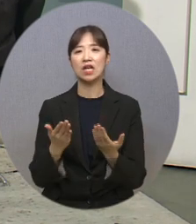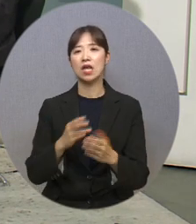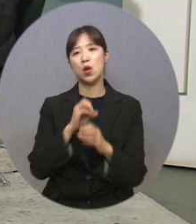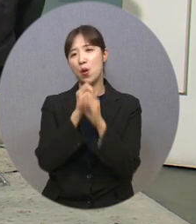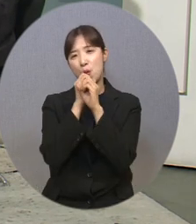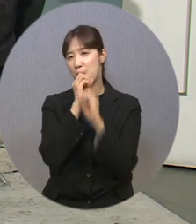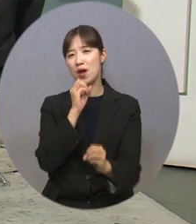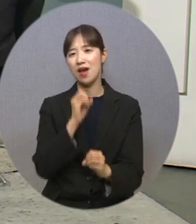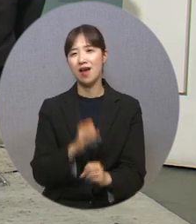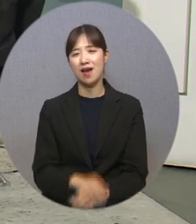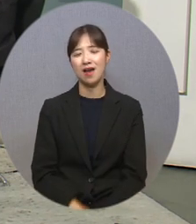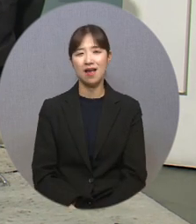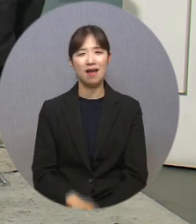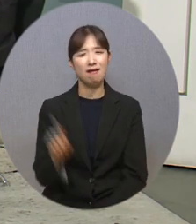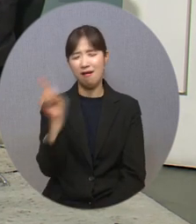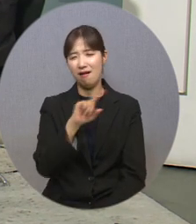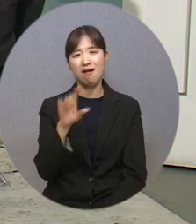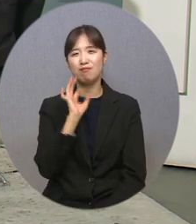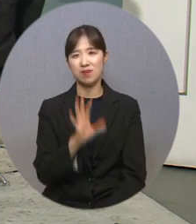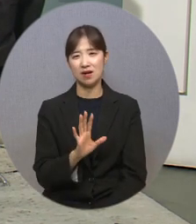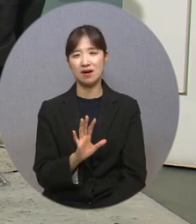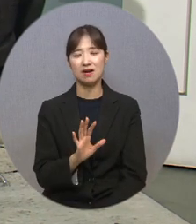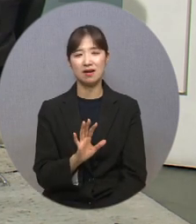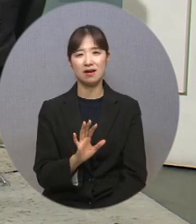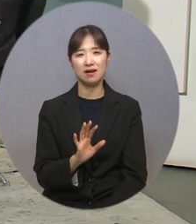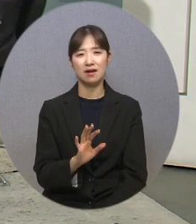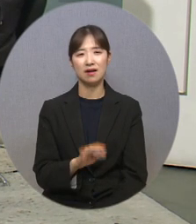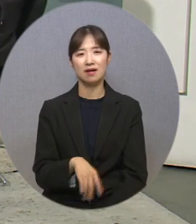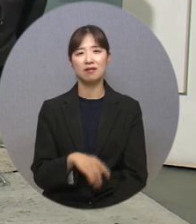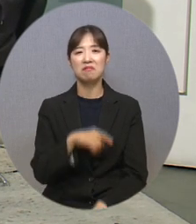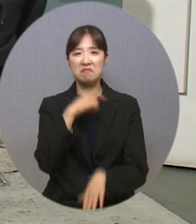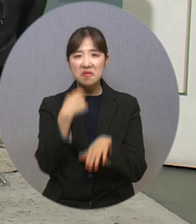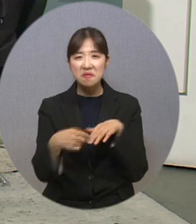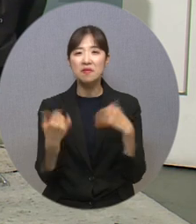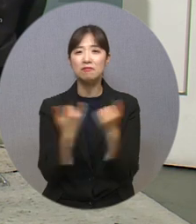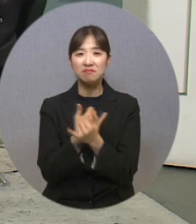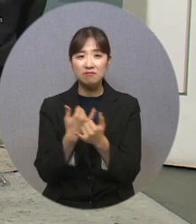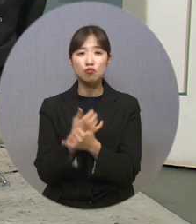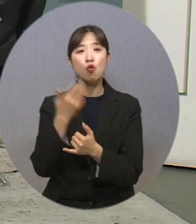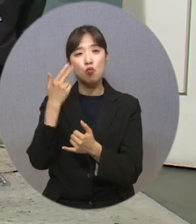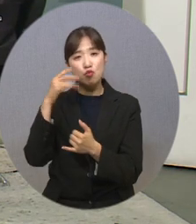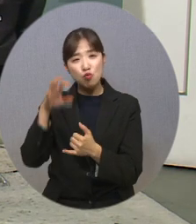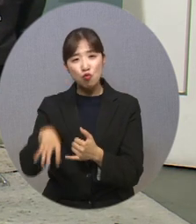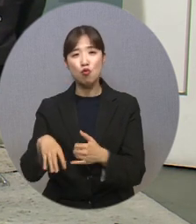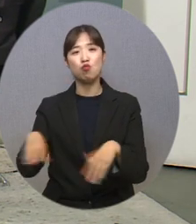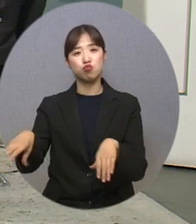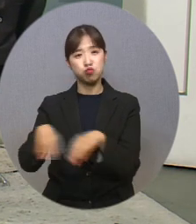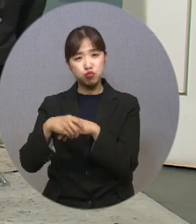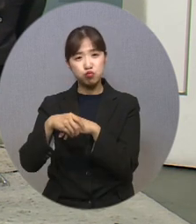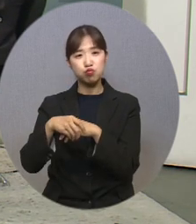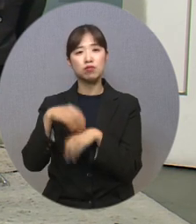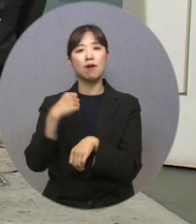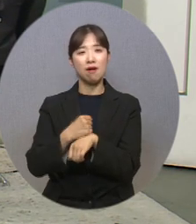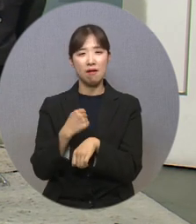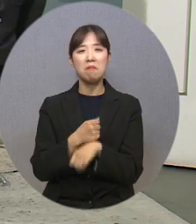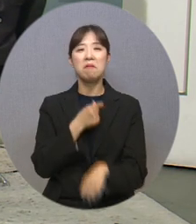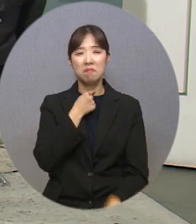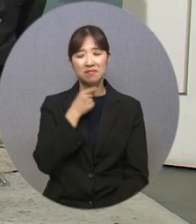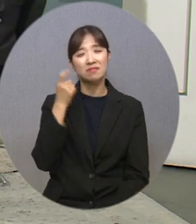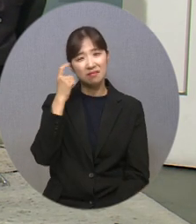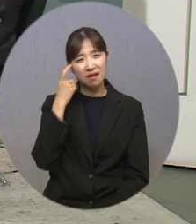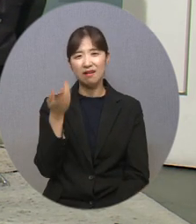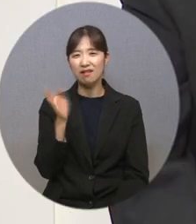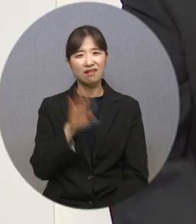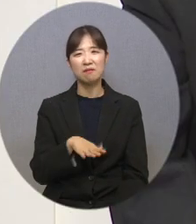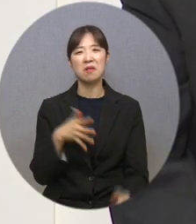제로입니다. 전혀 안 돼요. 그걸 친척 간에도 미국에서 손을 잡고 동업을